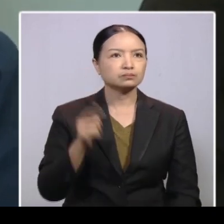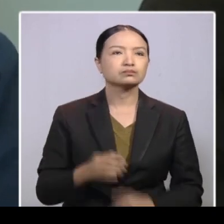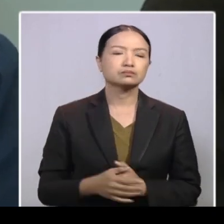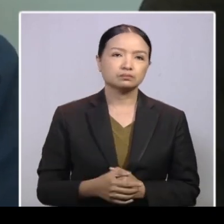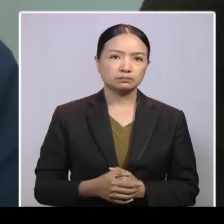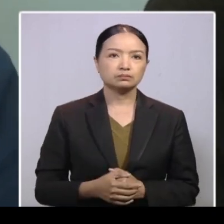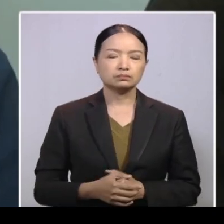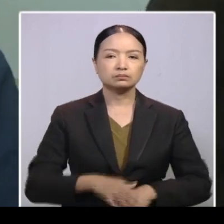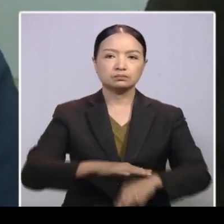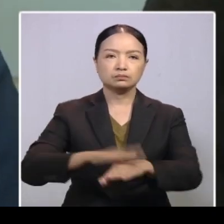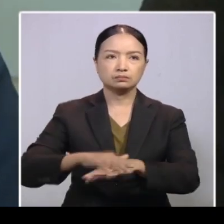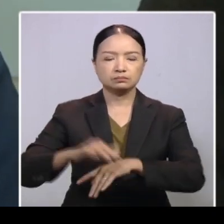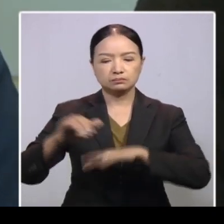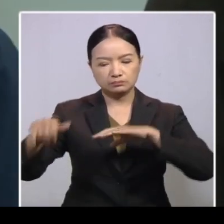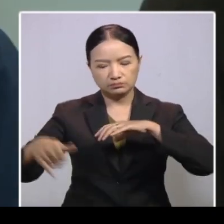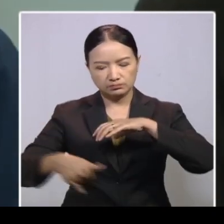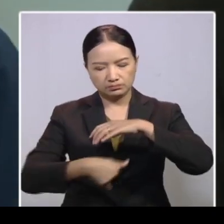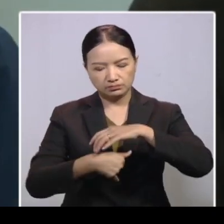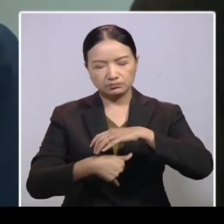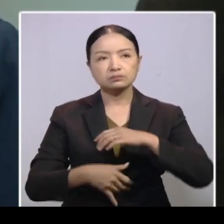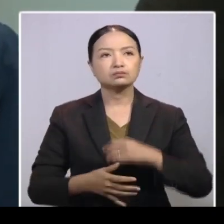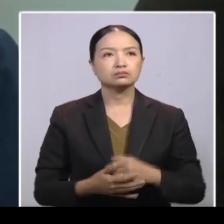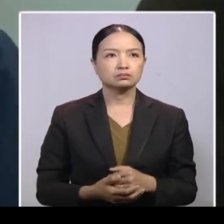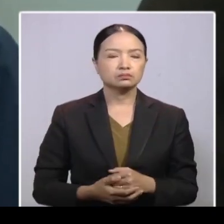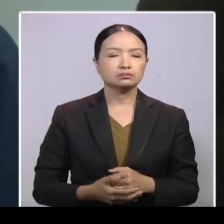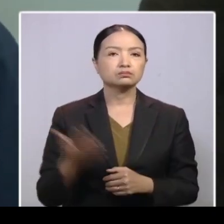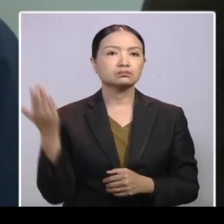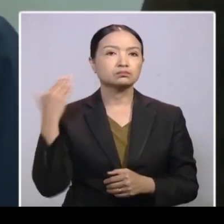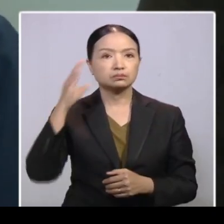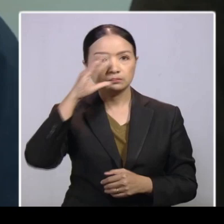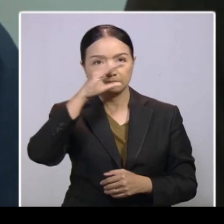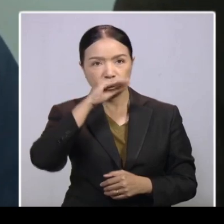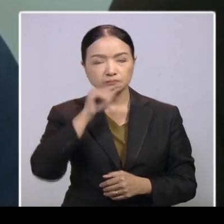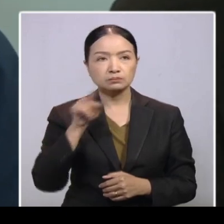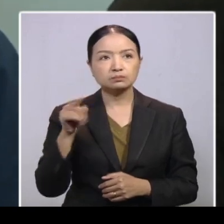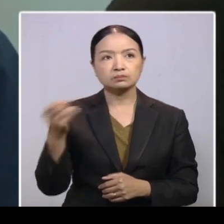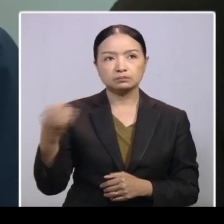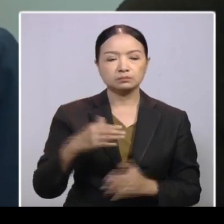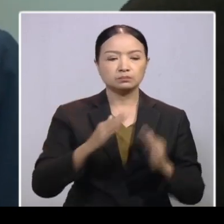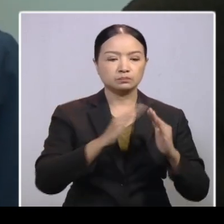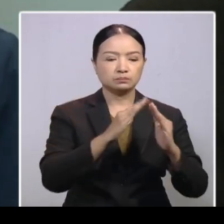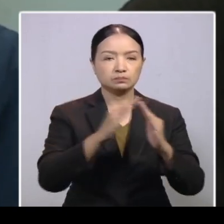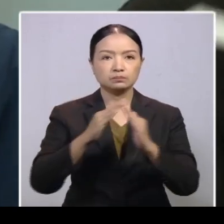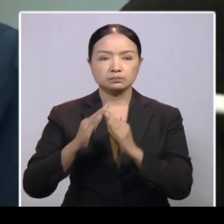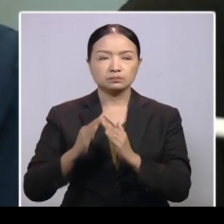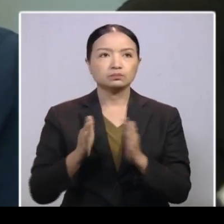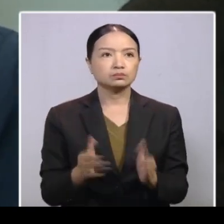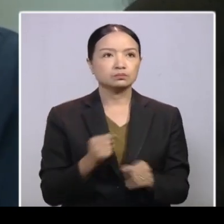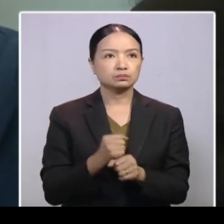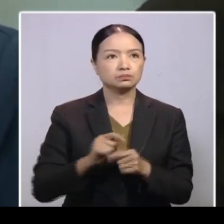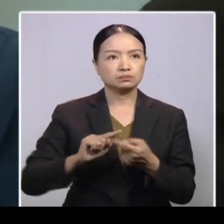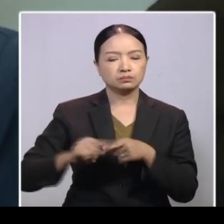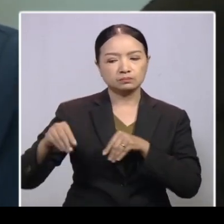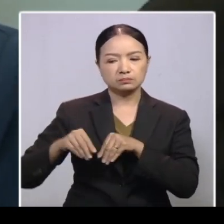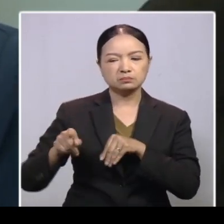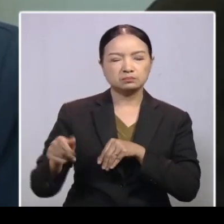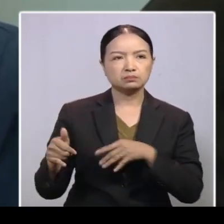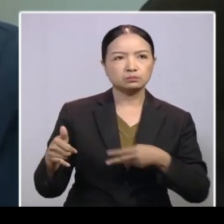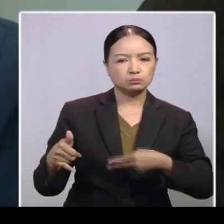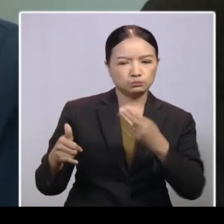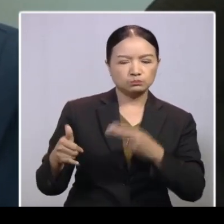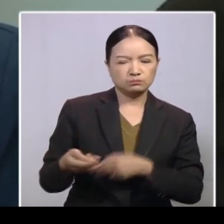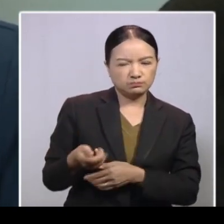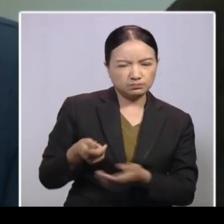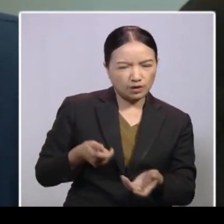วิ่งเข้าหลุมหลบภัยก็คือเขาบอกว่าแคมป์คนงานเพื่อนข้างๆโดนยิงไป6